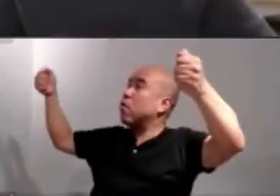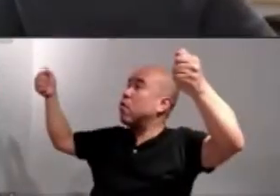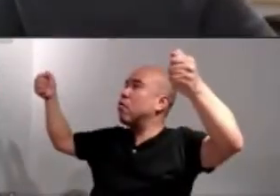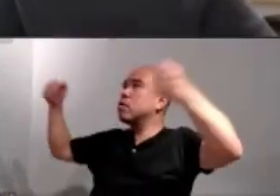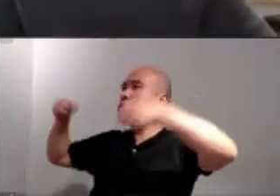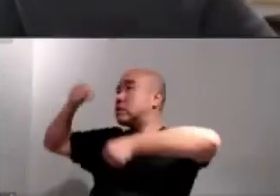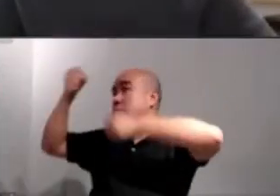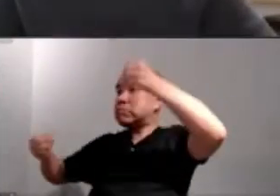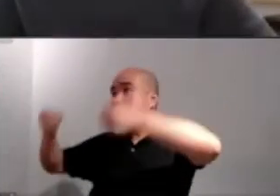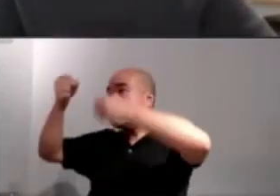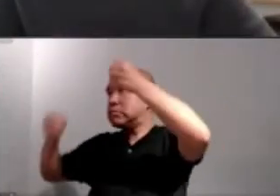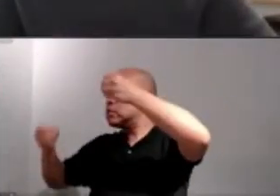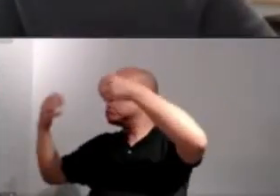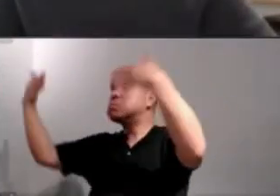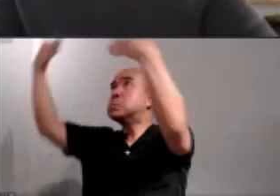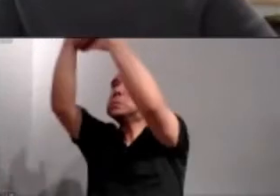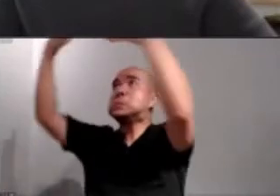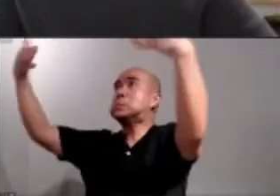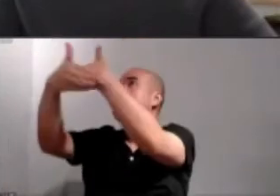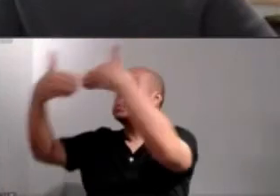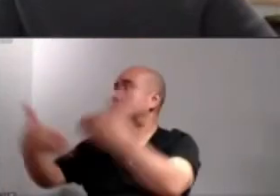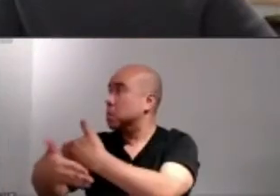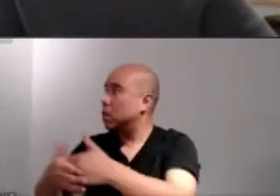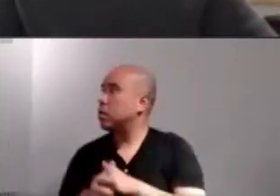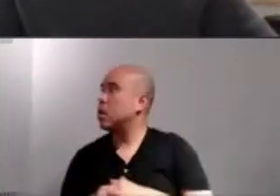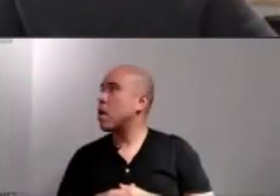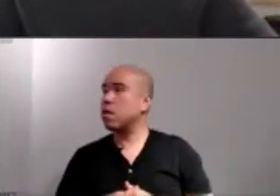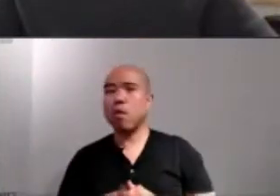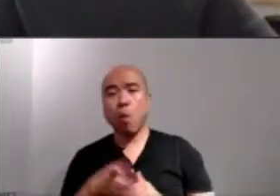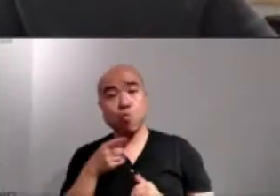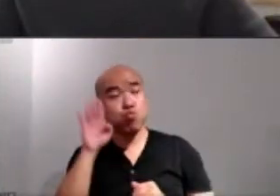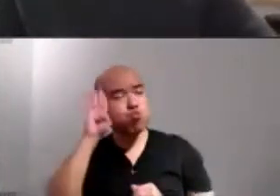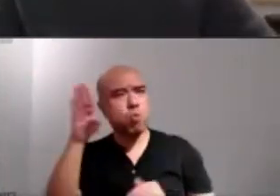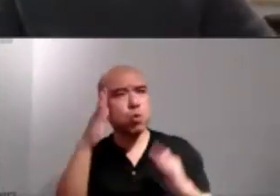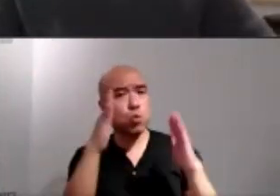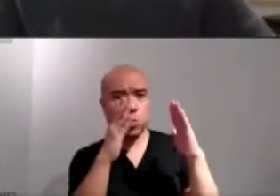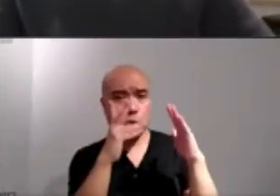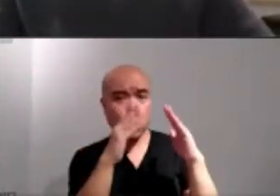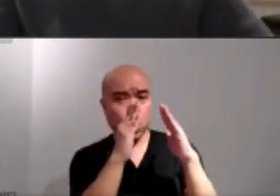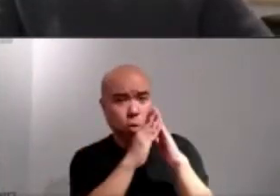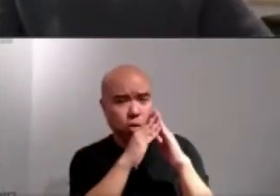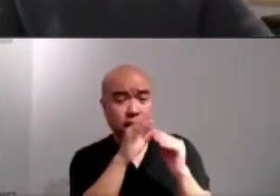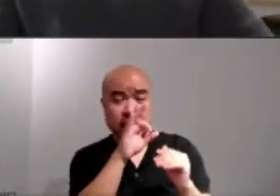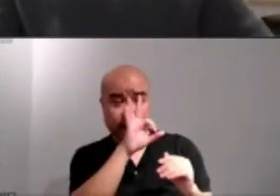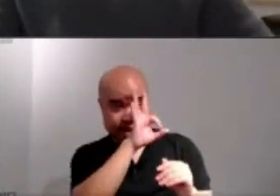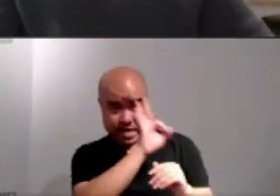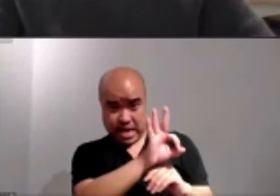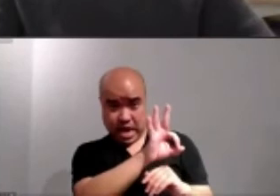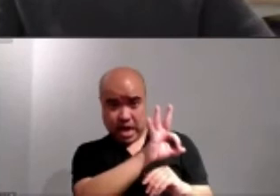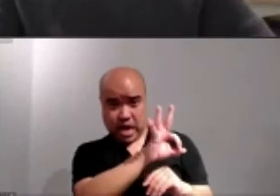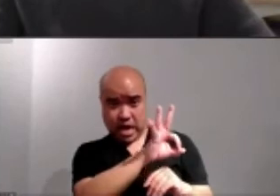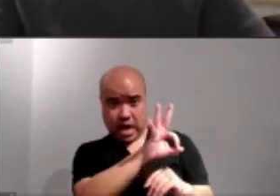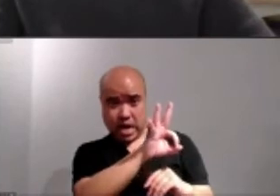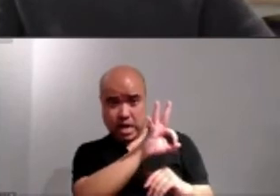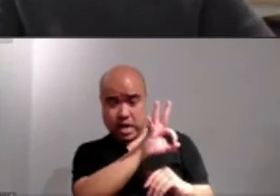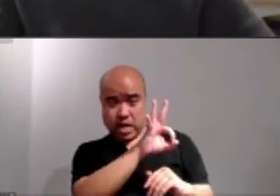跨左右兩邊啊！誒，同埋我相信將來啲屋係咪可以 3D 印嘅？你有冇聽講過呢個理念啊？ 而家已經可以嘅啦，